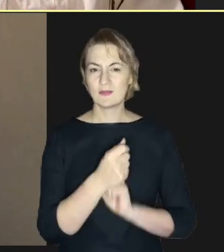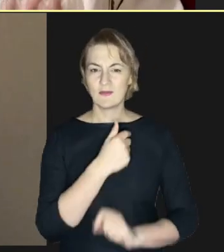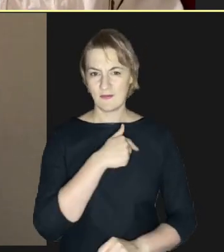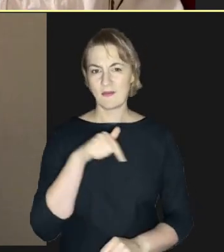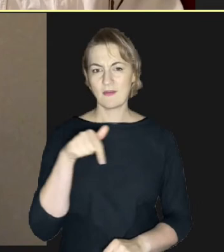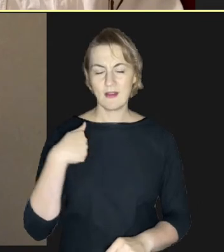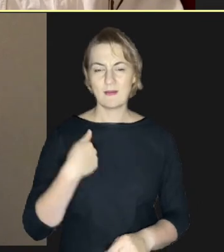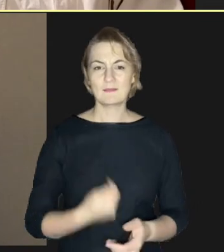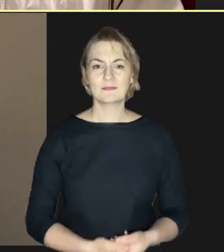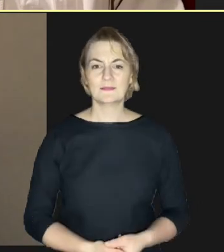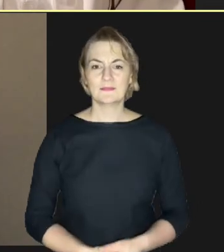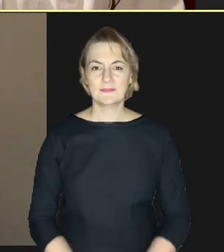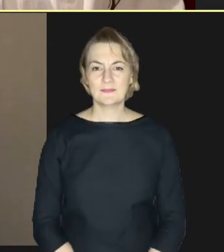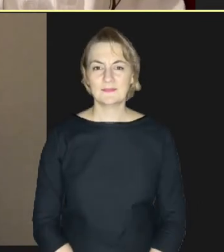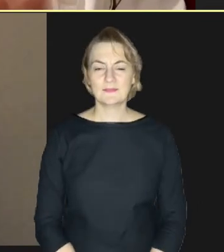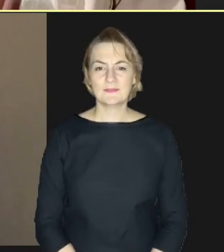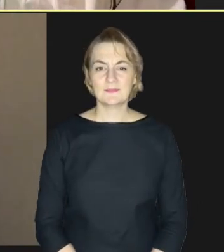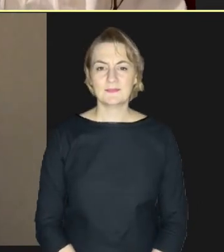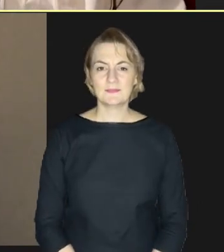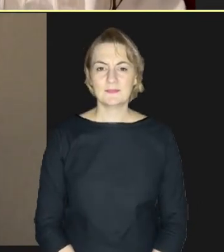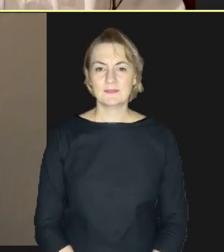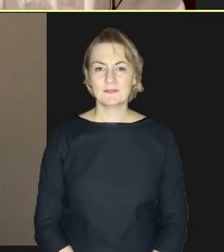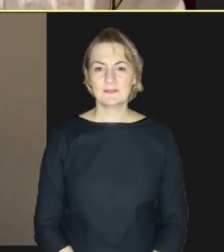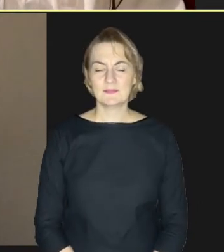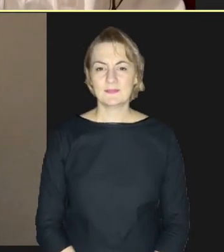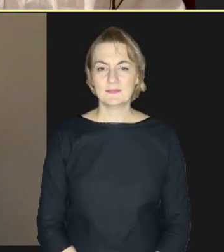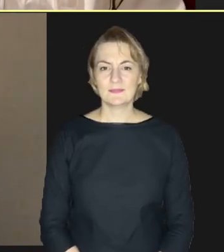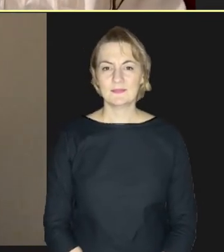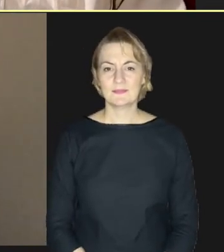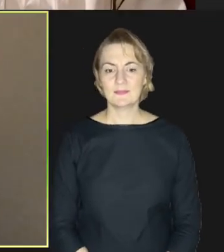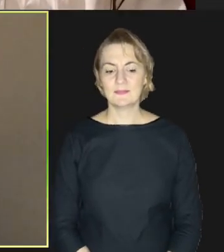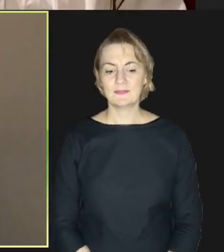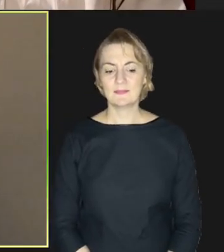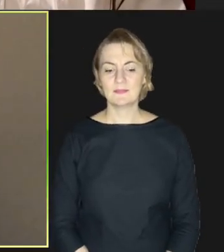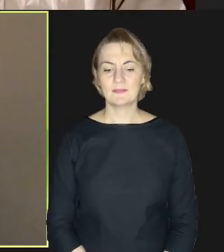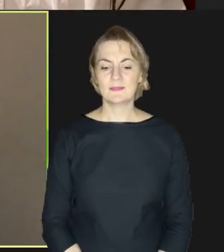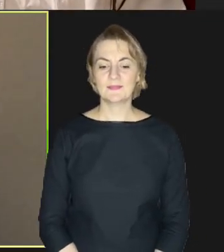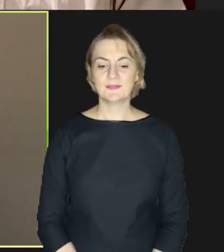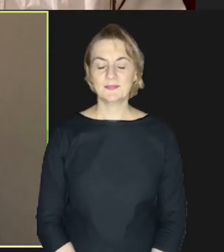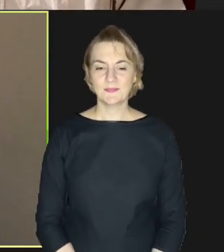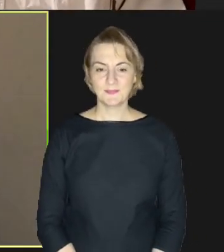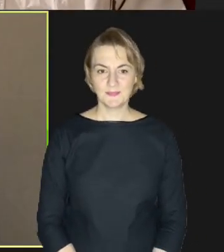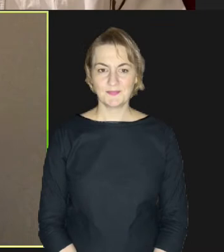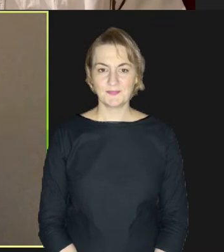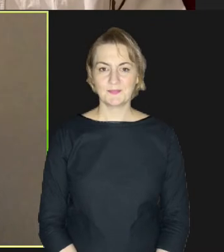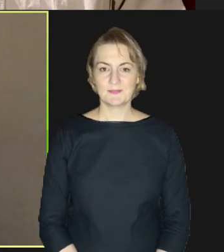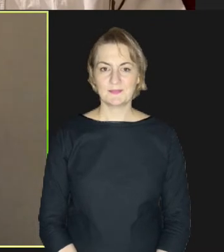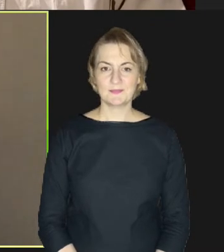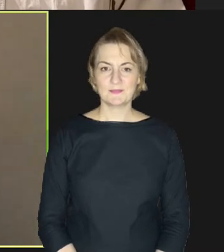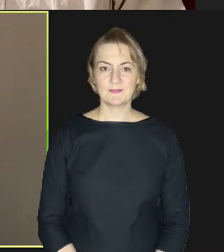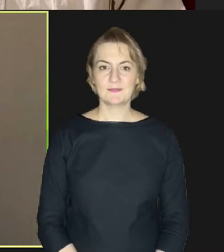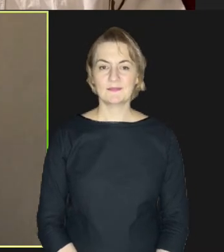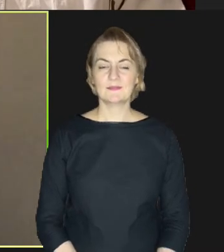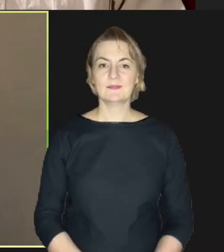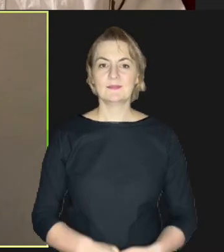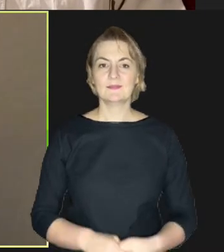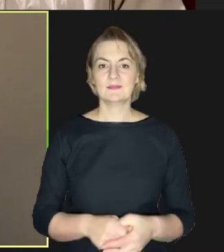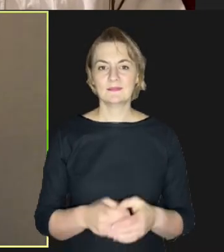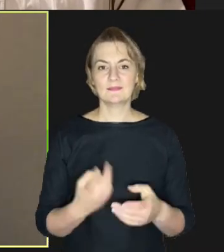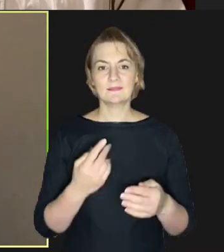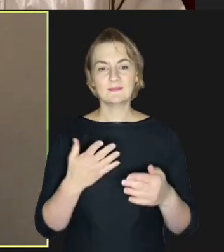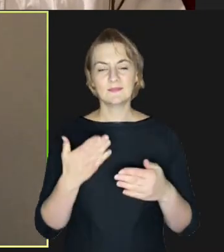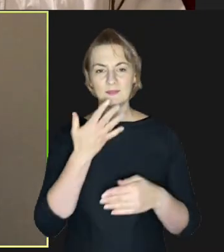sobie sami szkodzimy. Ale chcę jeszcze nawiązać do tego... To jeden z mistrzów Zen posunął się jeszcze